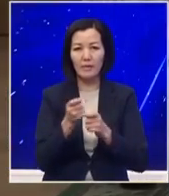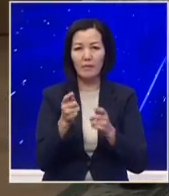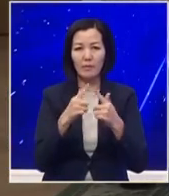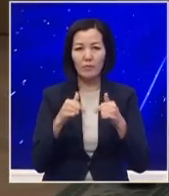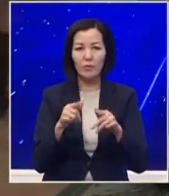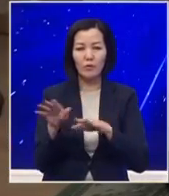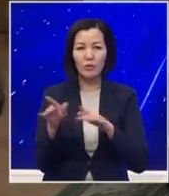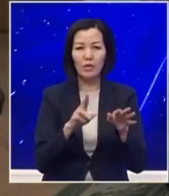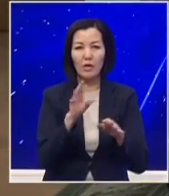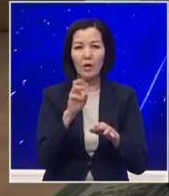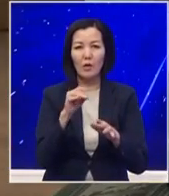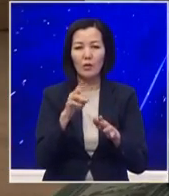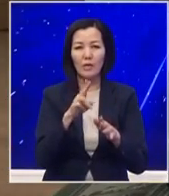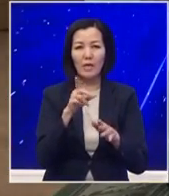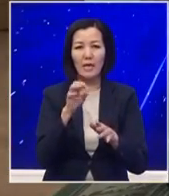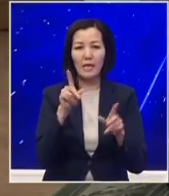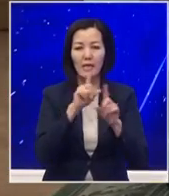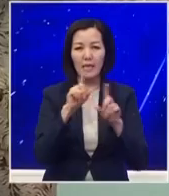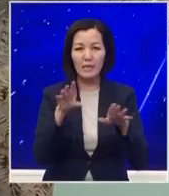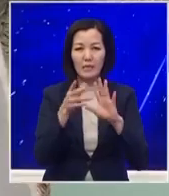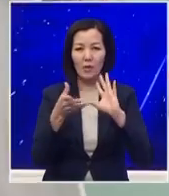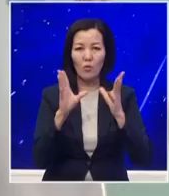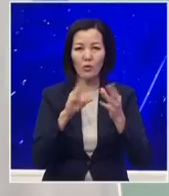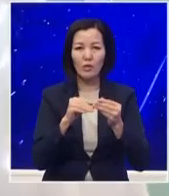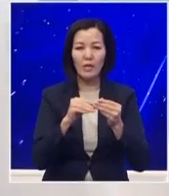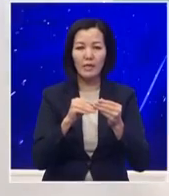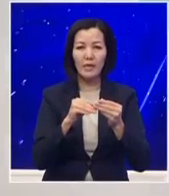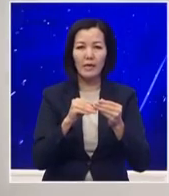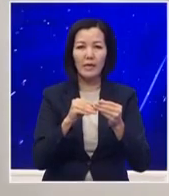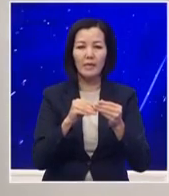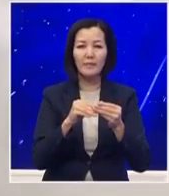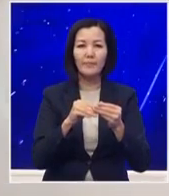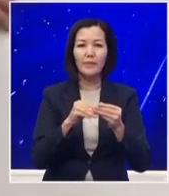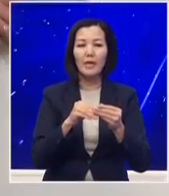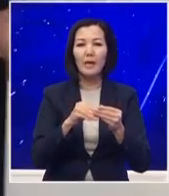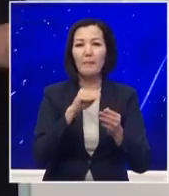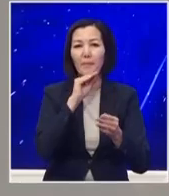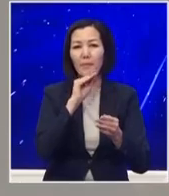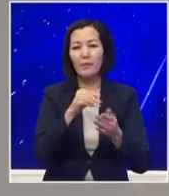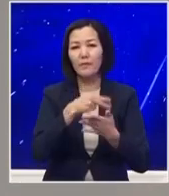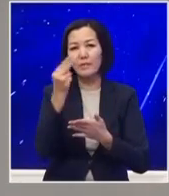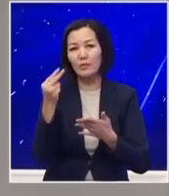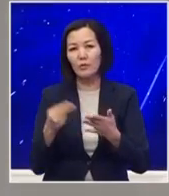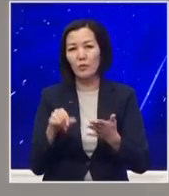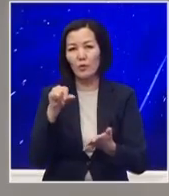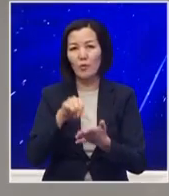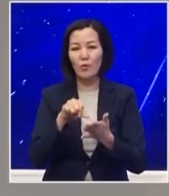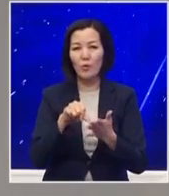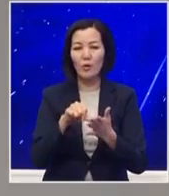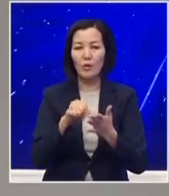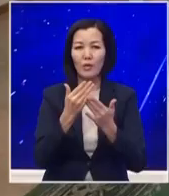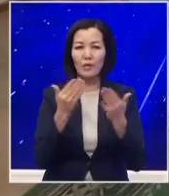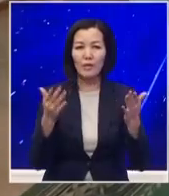басқармасы мұрындық болған шара көркемөнер галереясында қорытындыланды. Көрмеге кәсіпқой суретшілердің туындылары қойылды. Жалпы